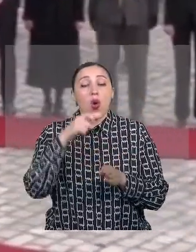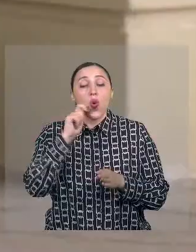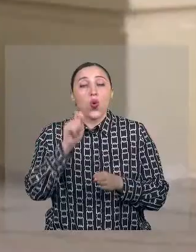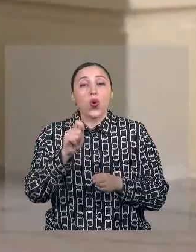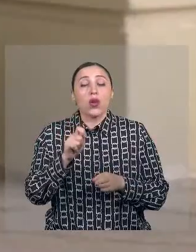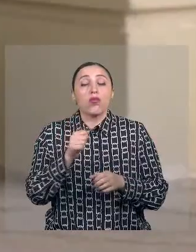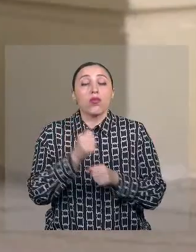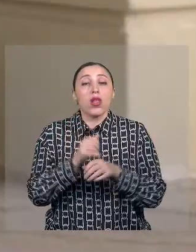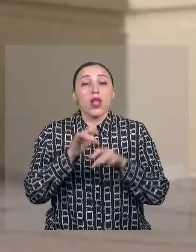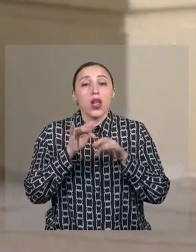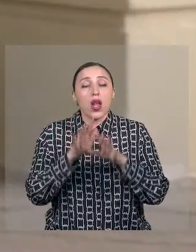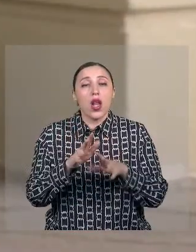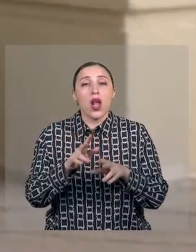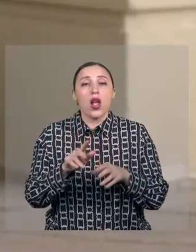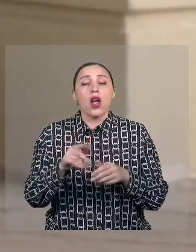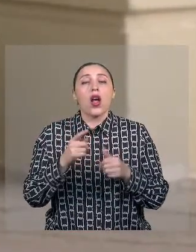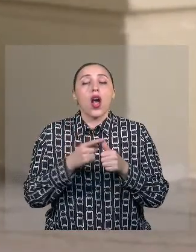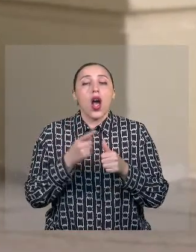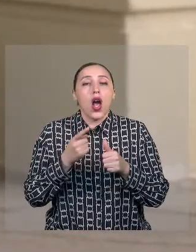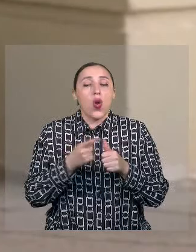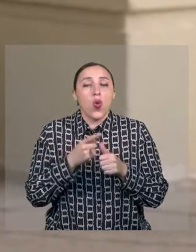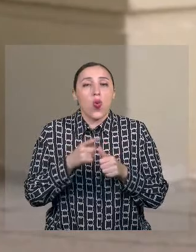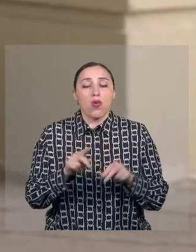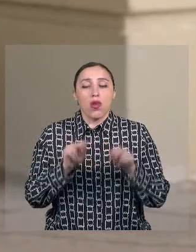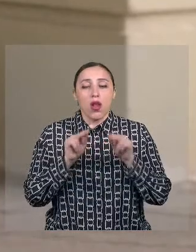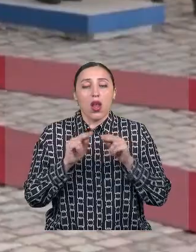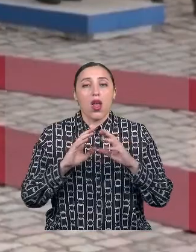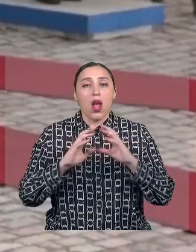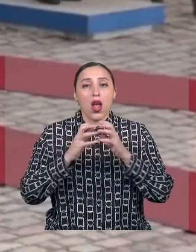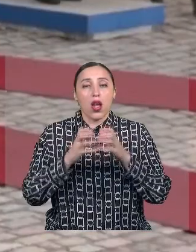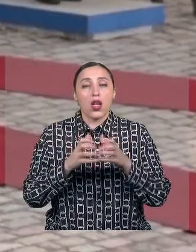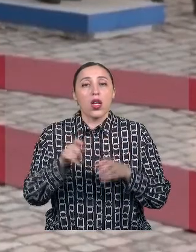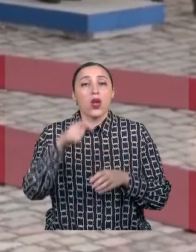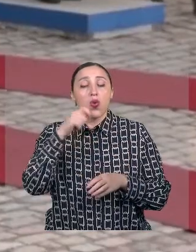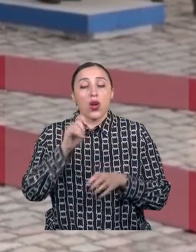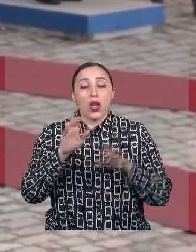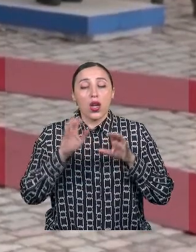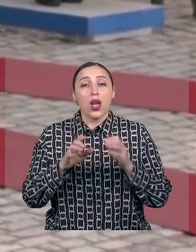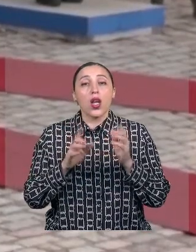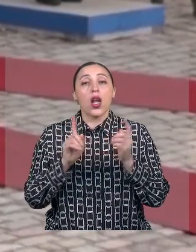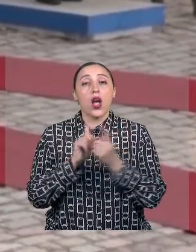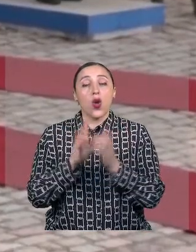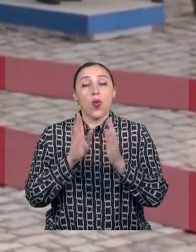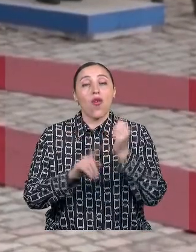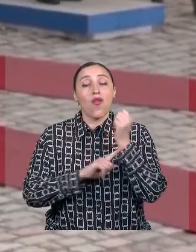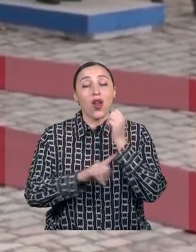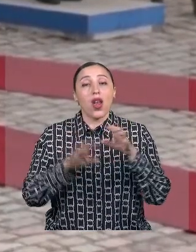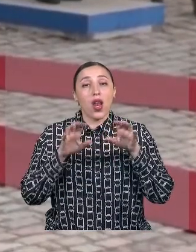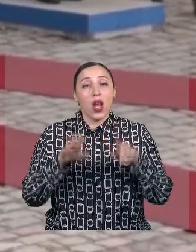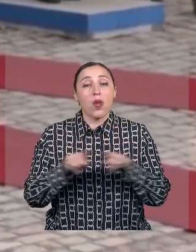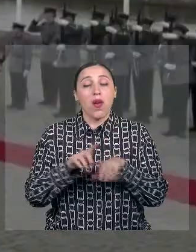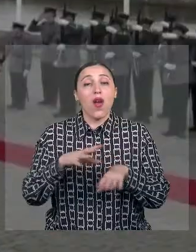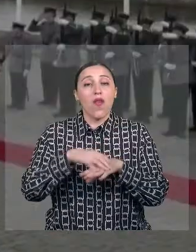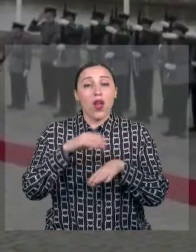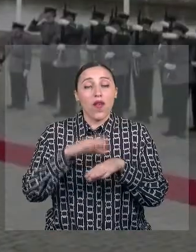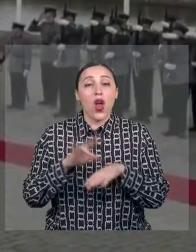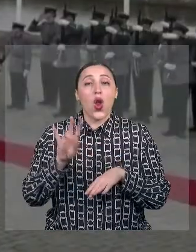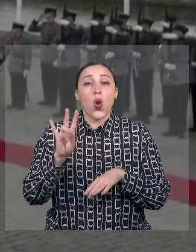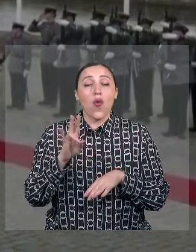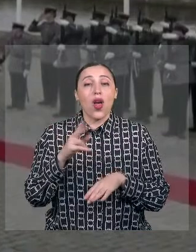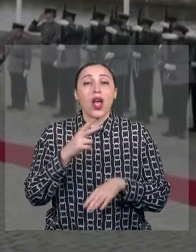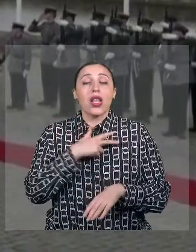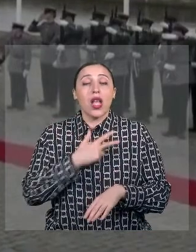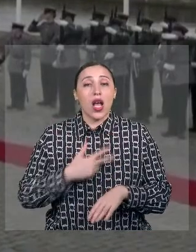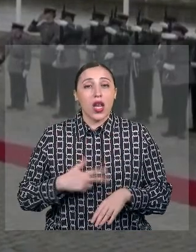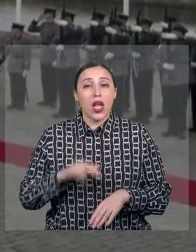նախաձեռնությունը հանուն արդար աշխարհի, հայտնել է Շվեդիայի կառավարությունը։ Զելենսկին կհանդիպի Ֆինլանդիայի նախագահի, ինչպես նաև Շվեդիայի, Նորվեգիայի, Դանիայի